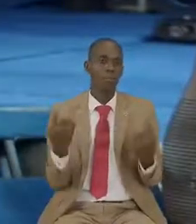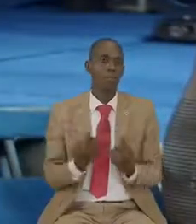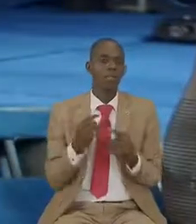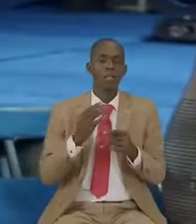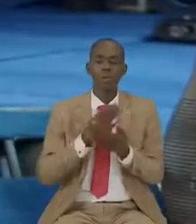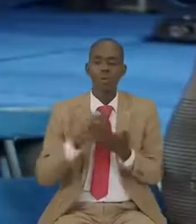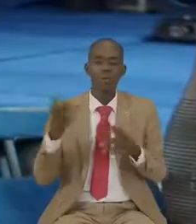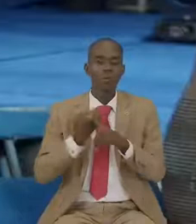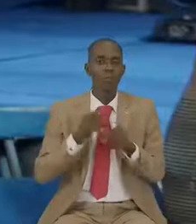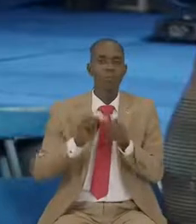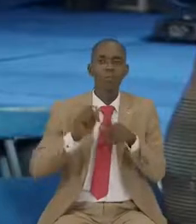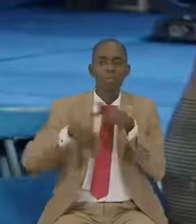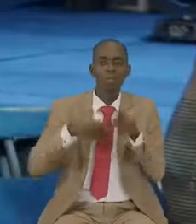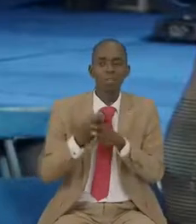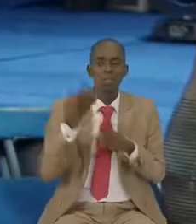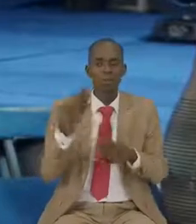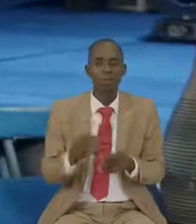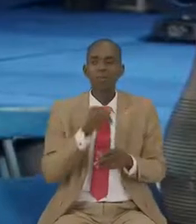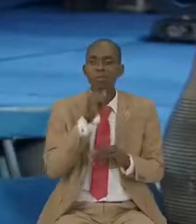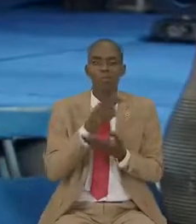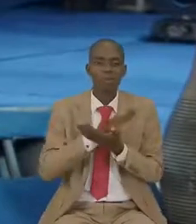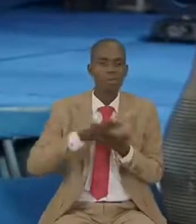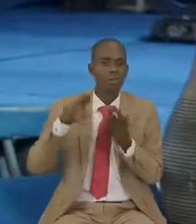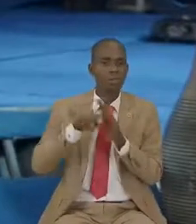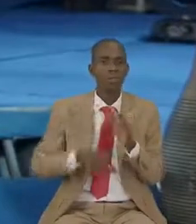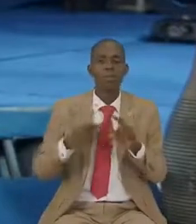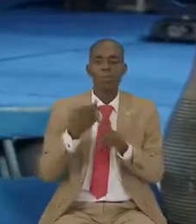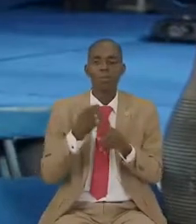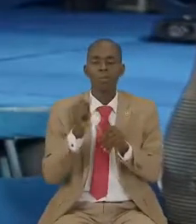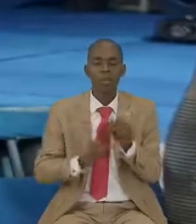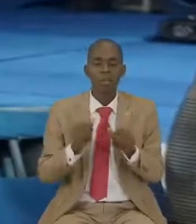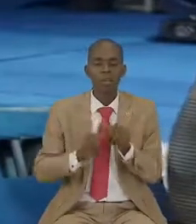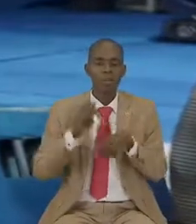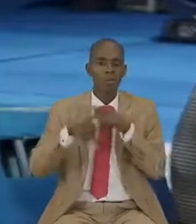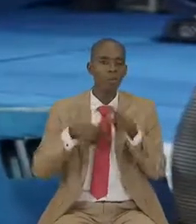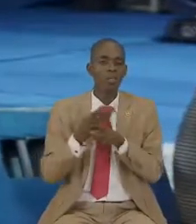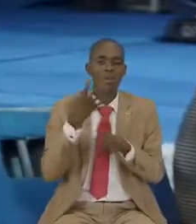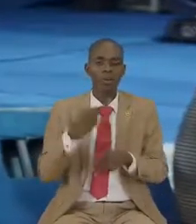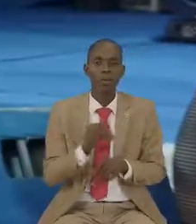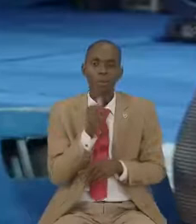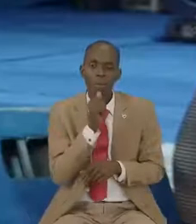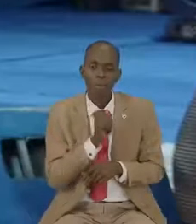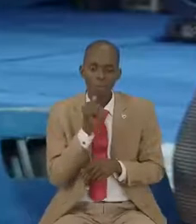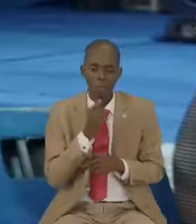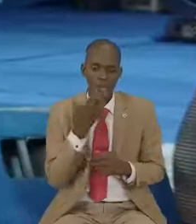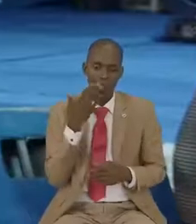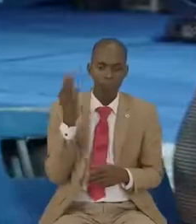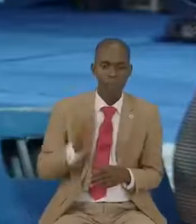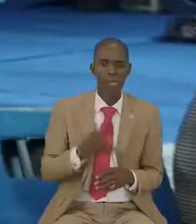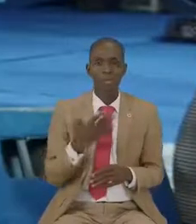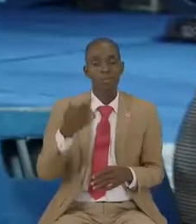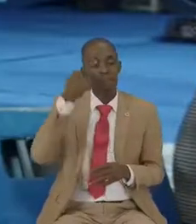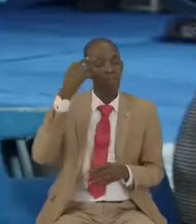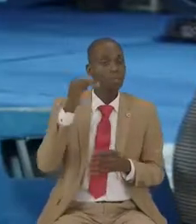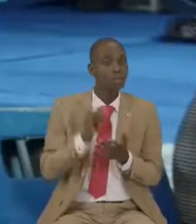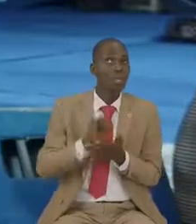toute forme de péché, de toute forme d'impiété, de toute forme